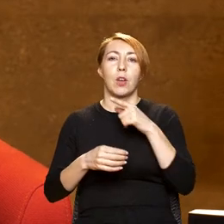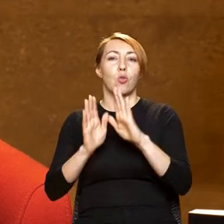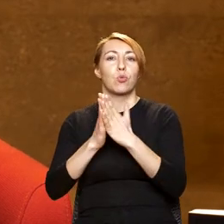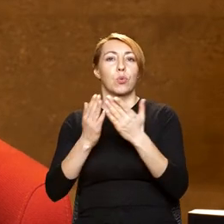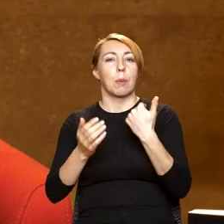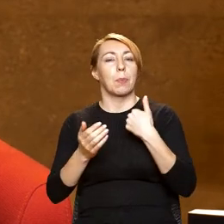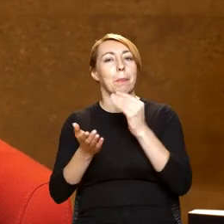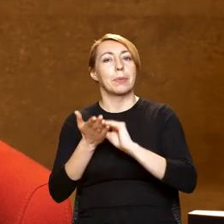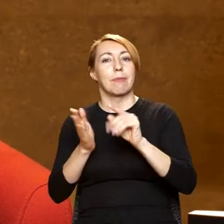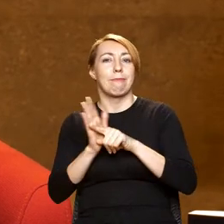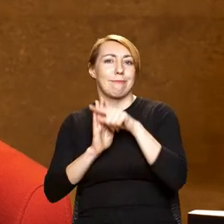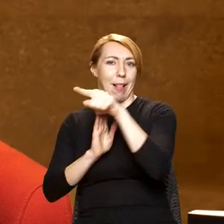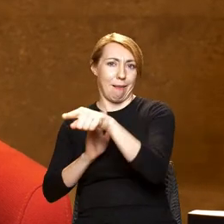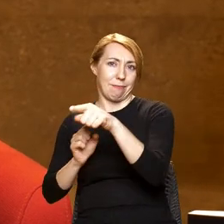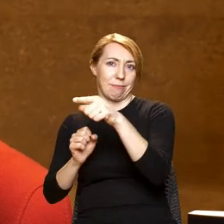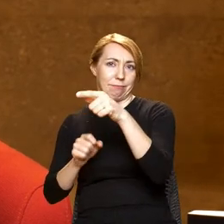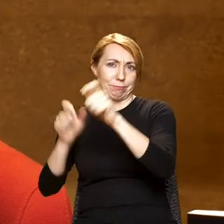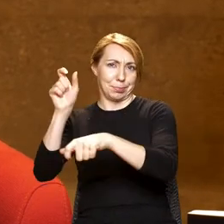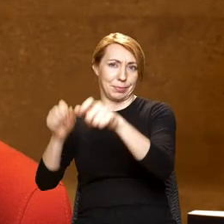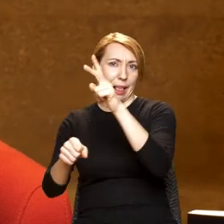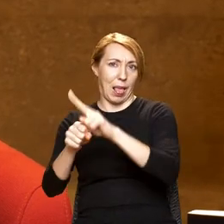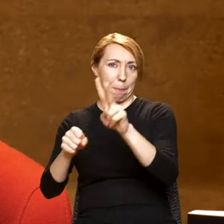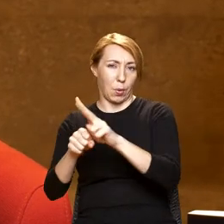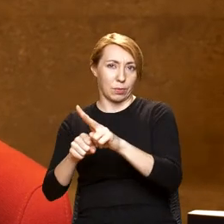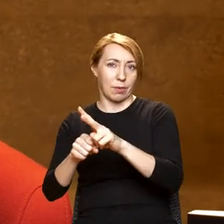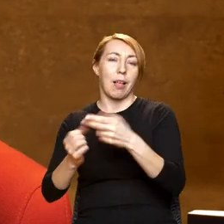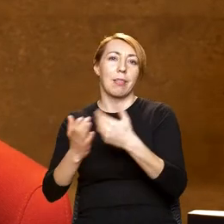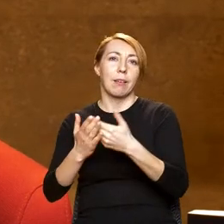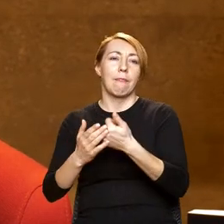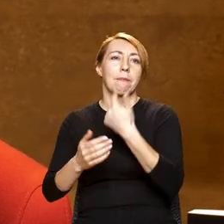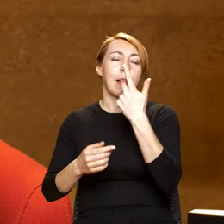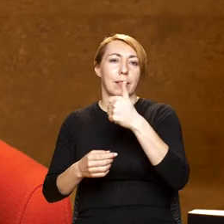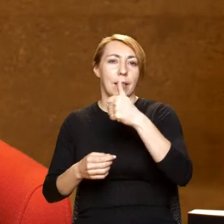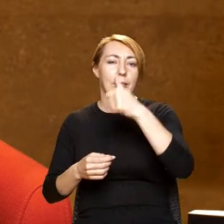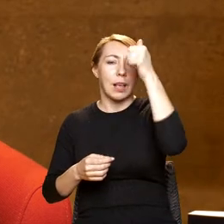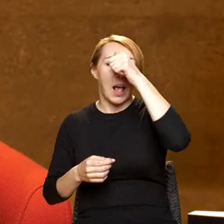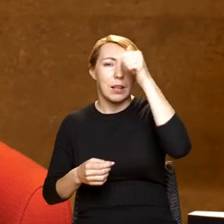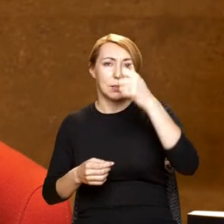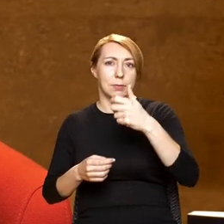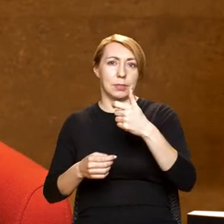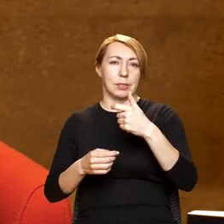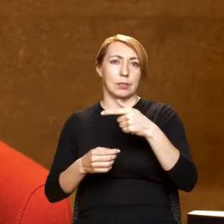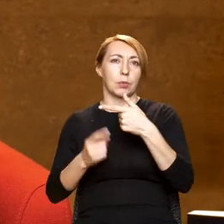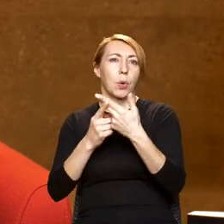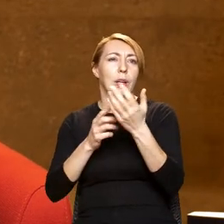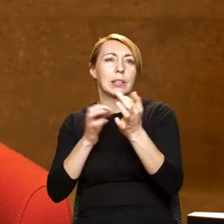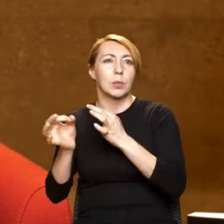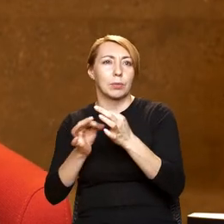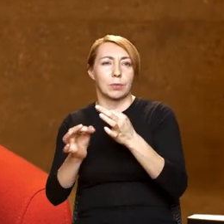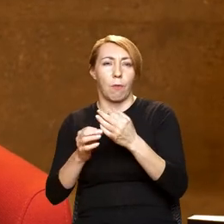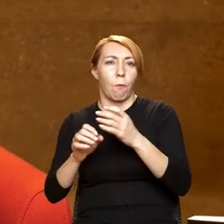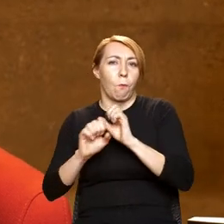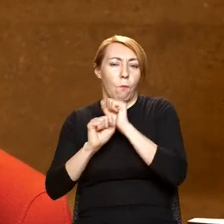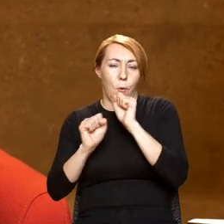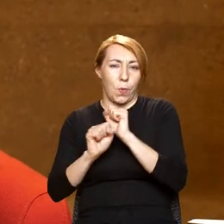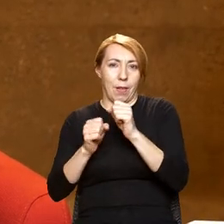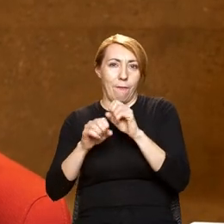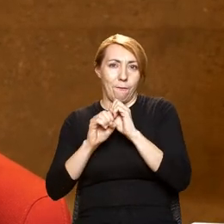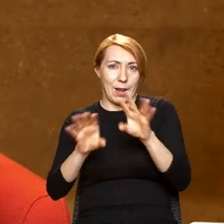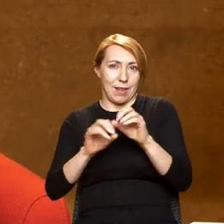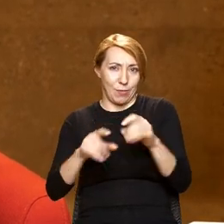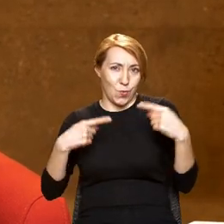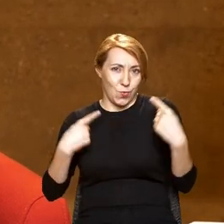Japończyków. W związku z tym wiele nazwisk, wiele terminów, wiele zjawisk historycznych nie było w ogóle wyjaśnianych, prawda? A